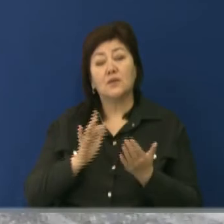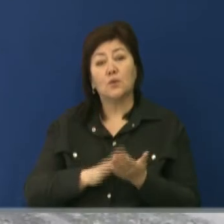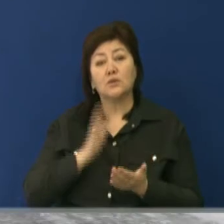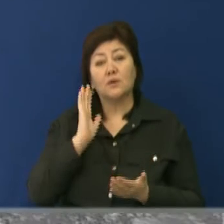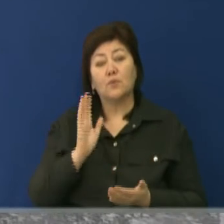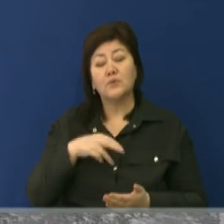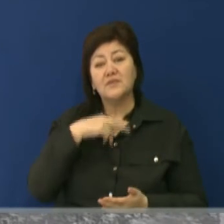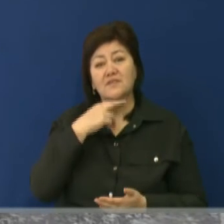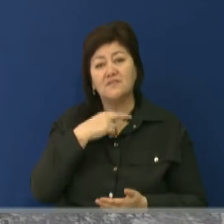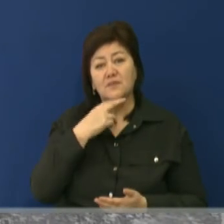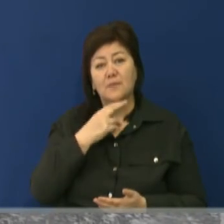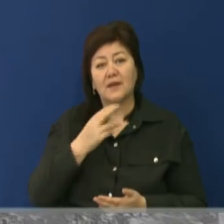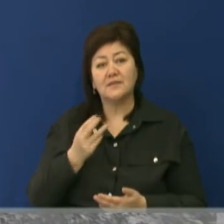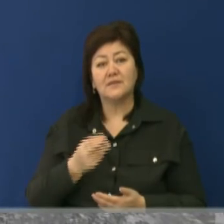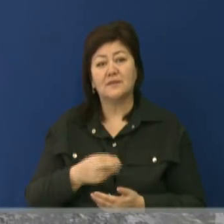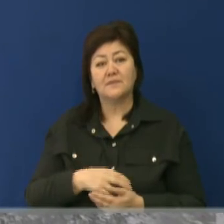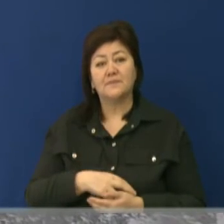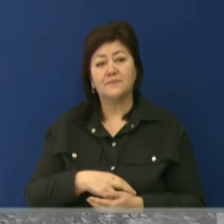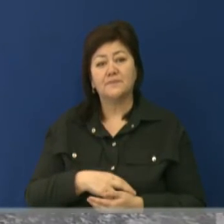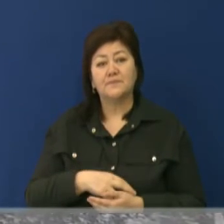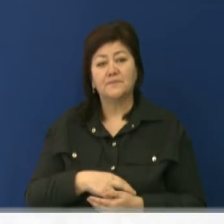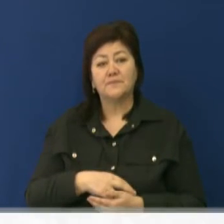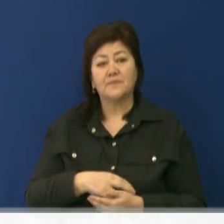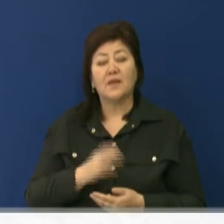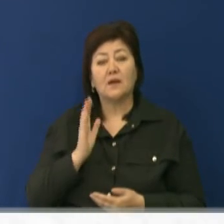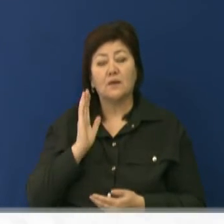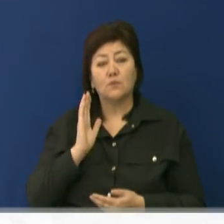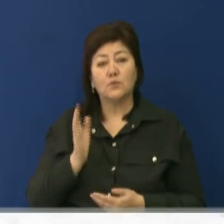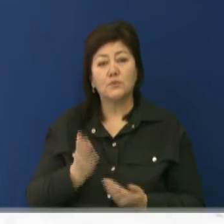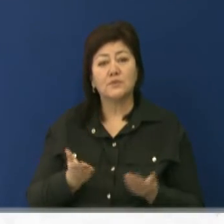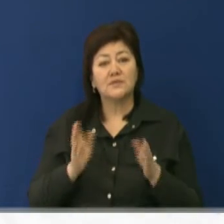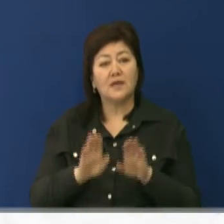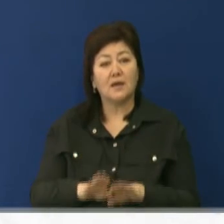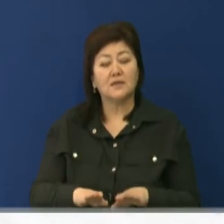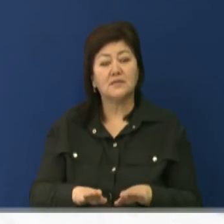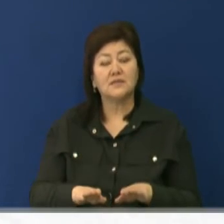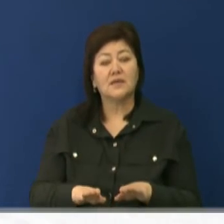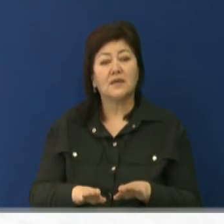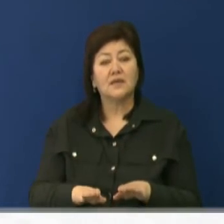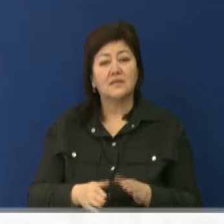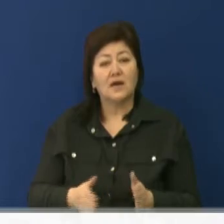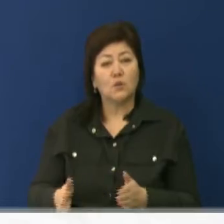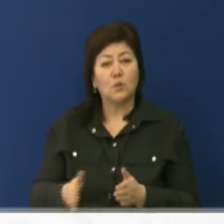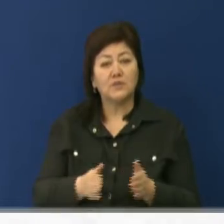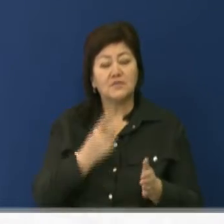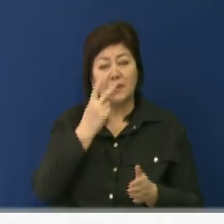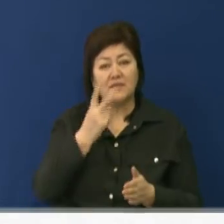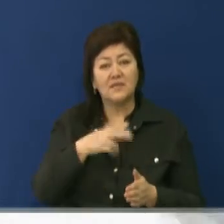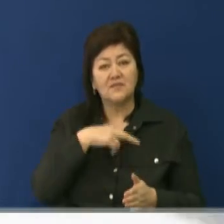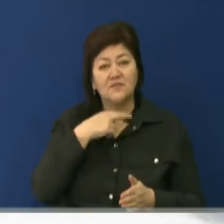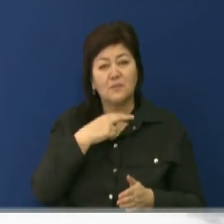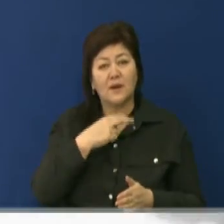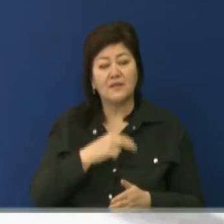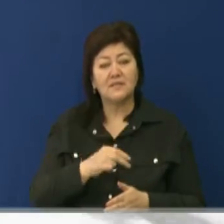елді мекендерден шықпау керектігін ескертеді. Жолдардың жабылуы туралы Дәрмен мобильді қосымшасынан білуге болады. Төтенше жағдайлар